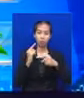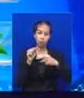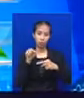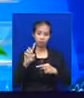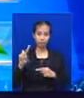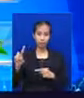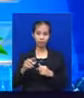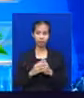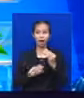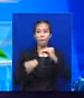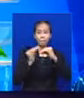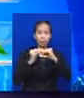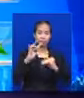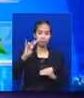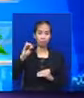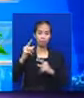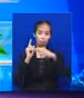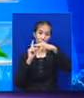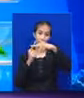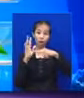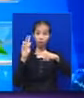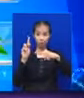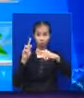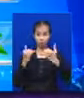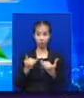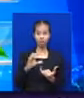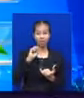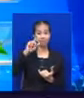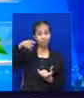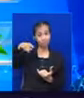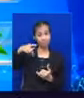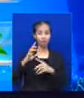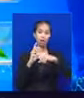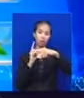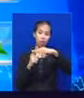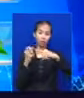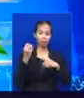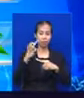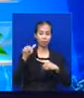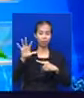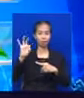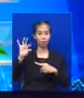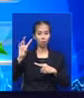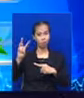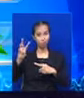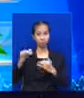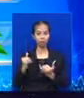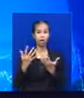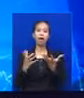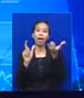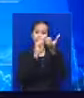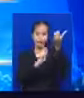17,633.11 จุด Nasdaq เพิ่มขึ้น 79.83 จุดขณะที่ S&P 500ขยับขึ้น 17.96 จุดฝั่งตลาดหุ้นเ